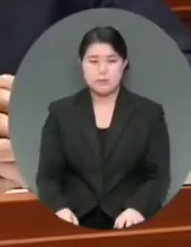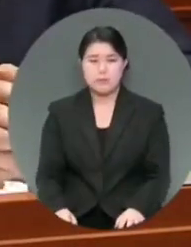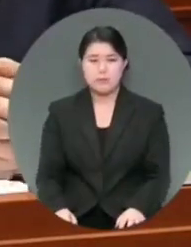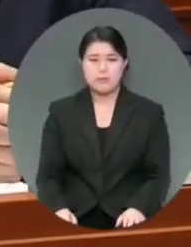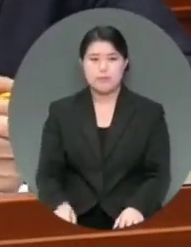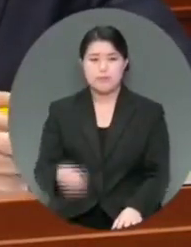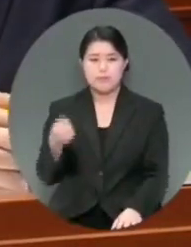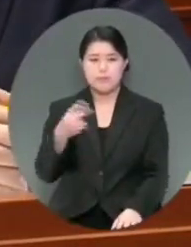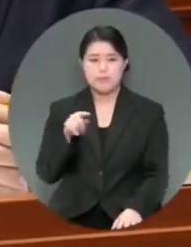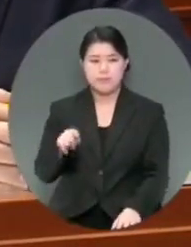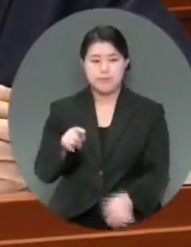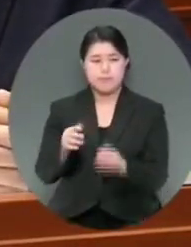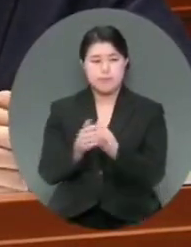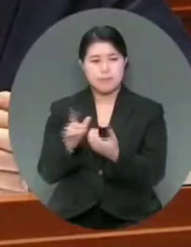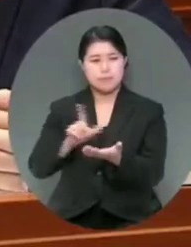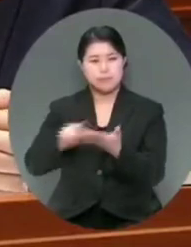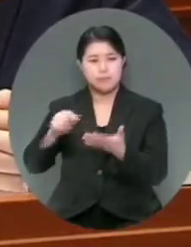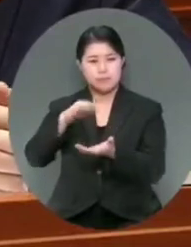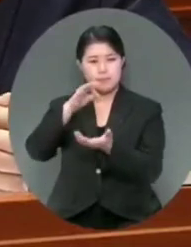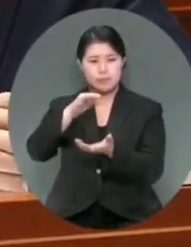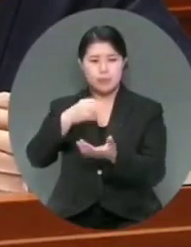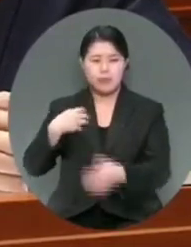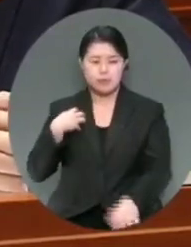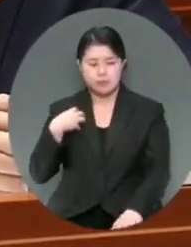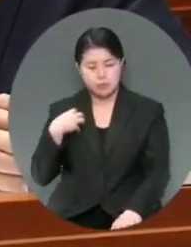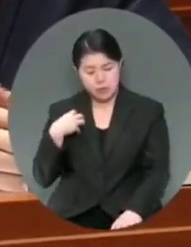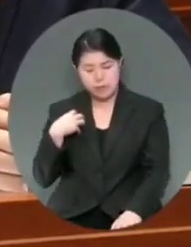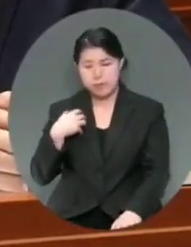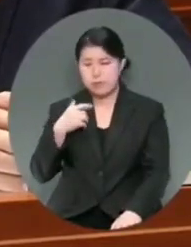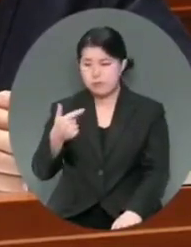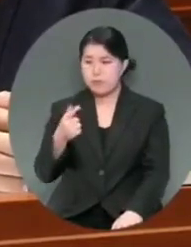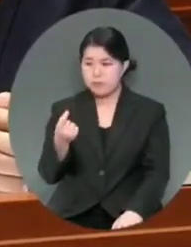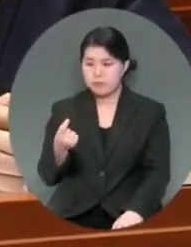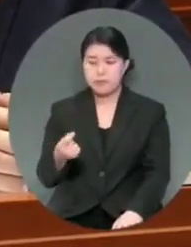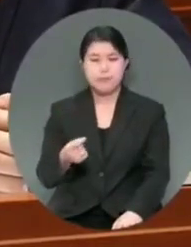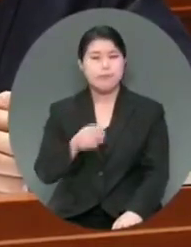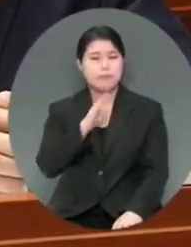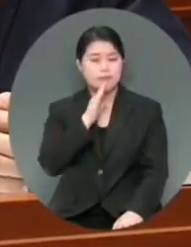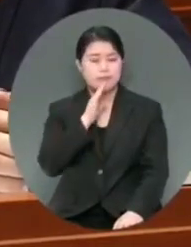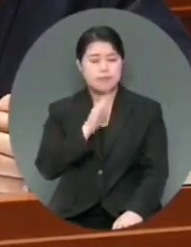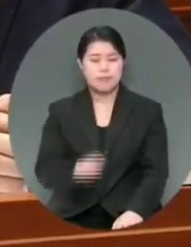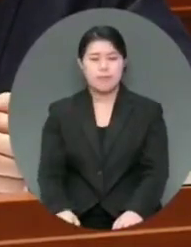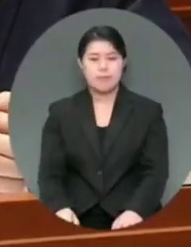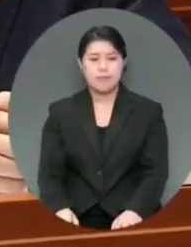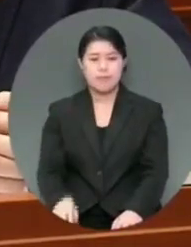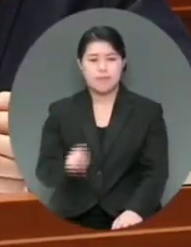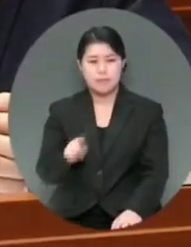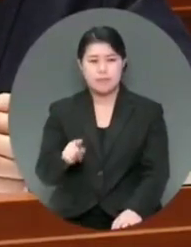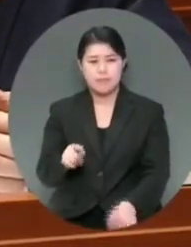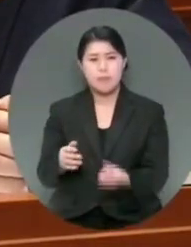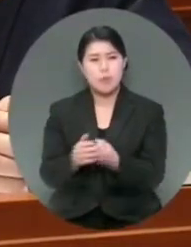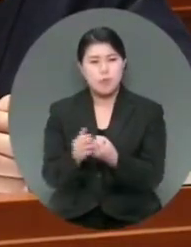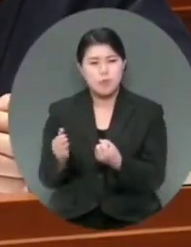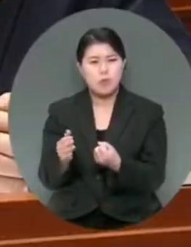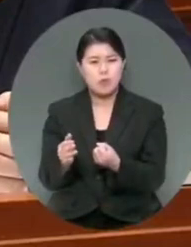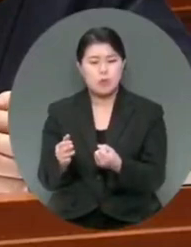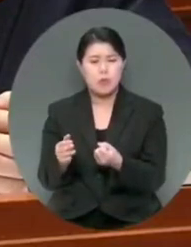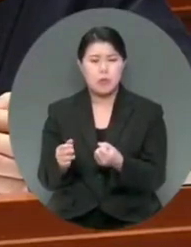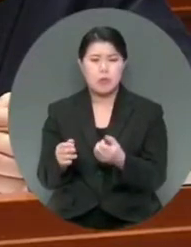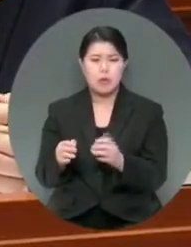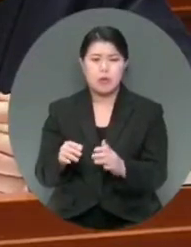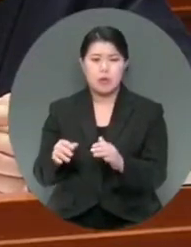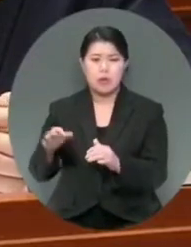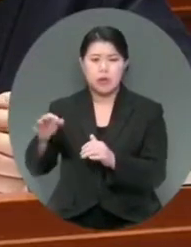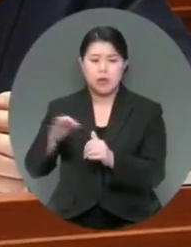그 자체로 이것이 지방재정에 심각한 부담이 되겠죠? 네, 그렇게 될 수 그러니까 지방채 대기 물량이 많아져서 또